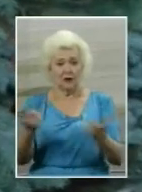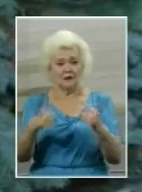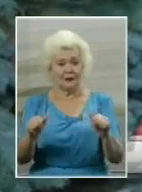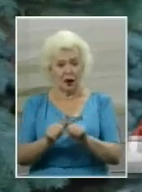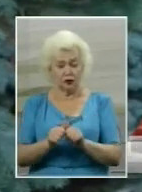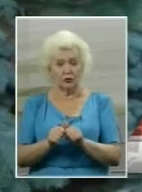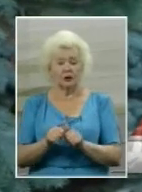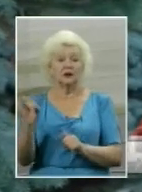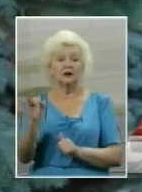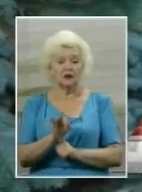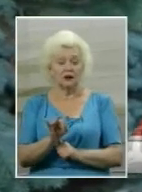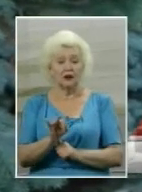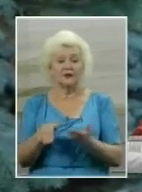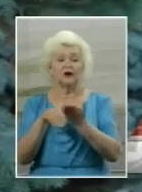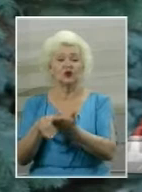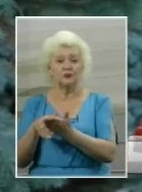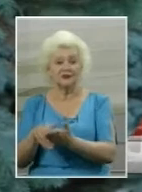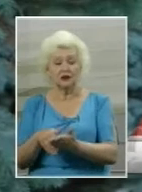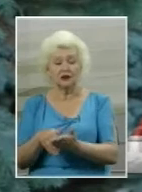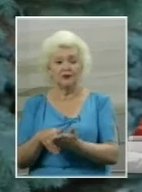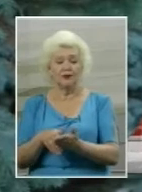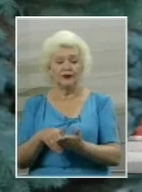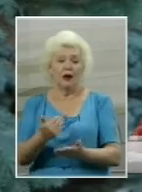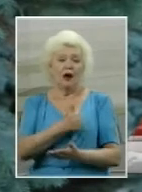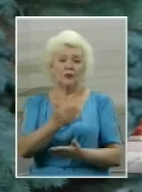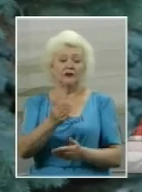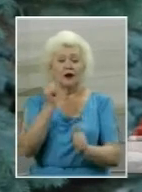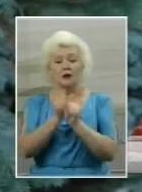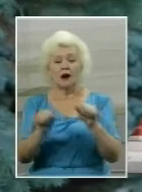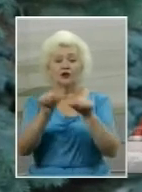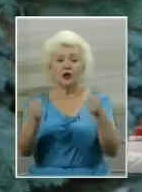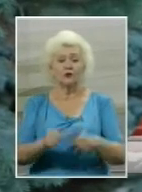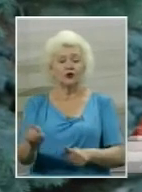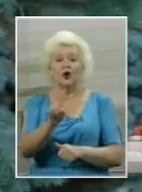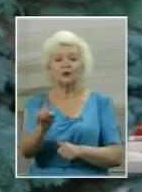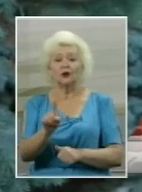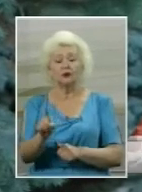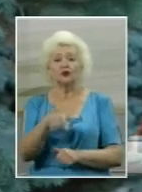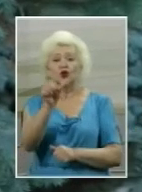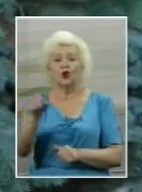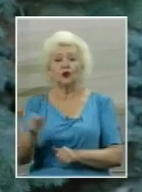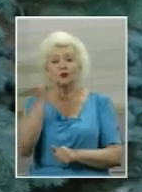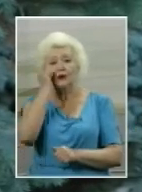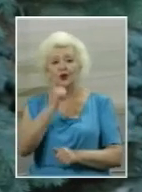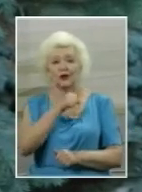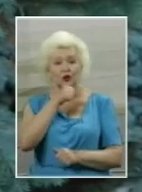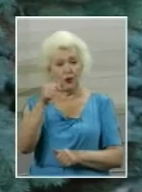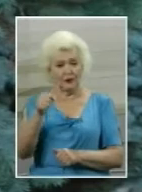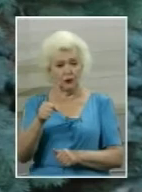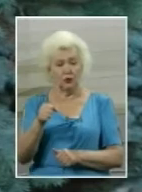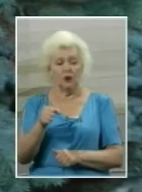сектор. І субсидію питається кожен оформити, тому що люди похилого віку,